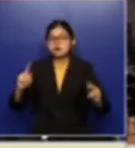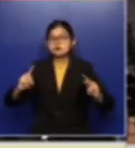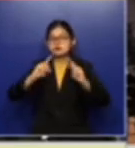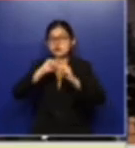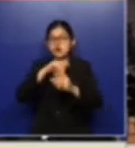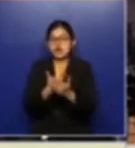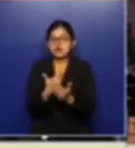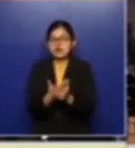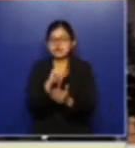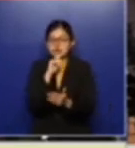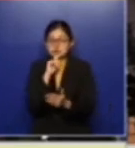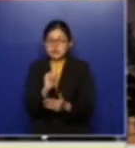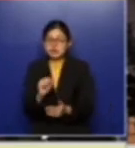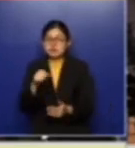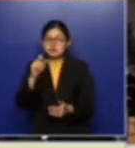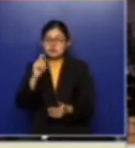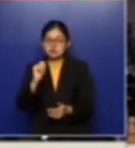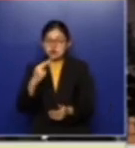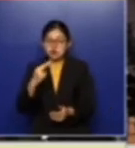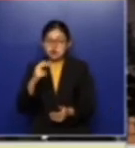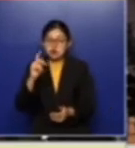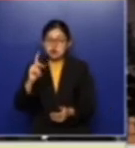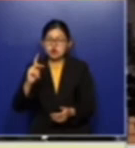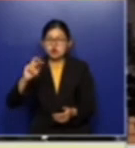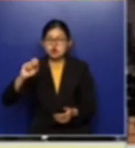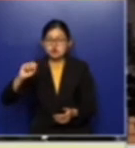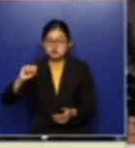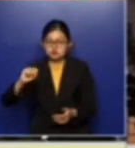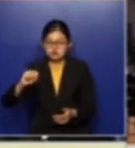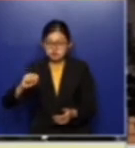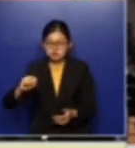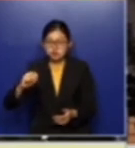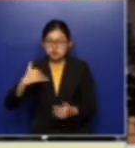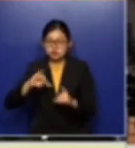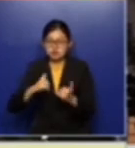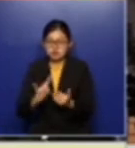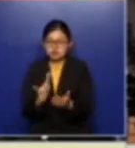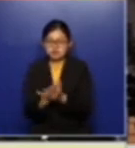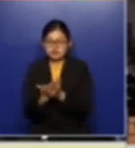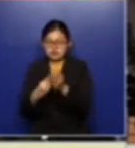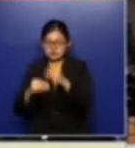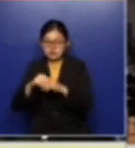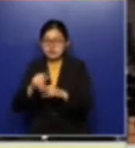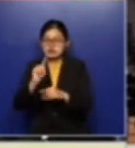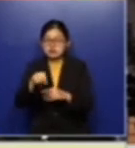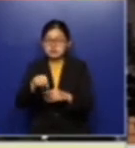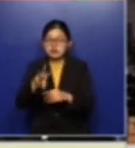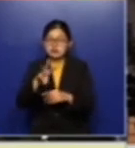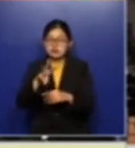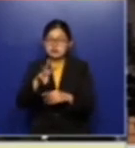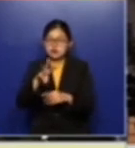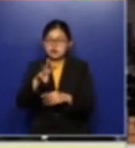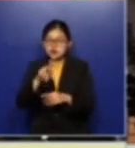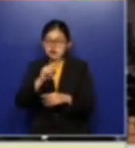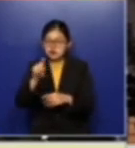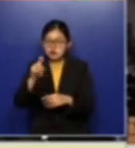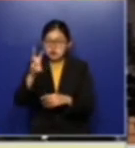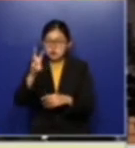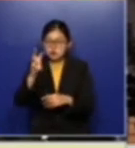เป็นธกส.ประกันให้ด้วยก็ได้อีก 1,260 พืชไร่ล่ะพืชไร่กัน